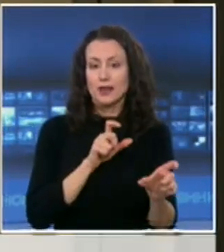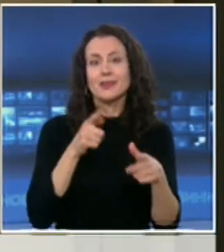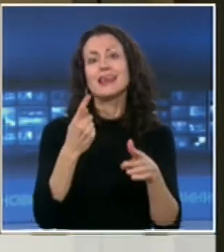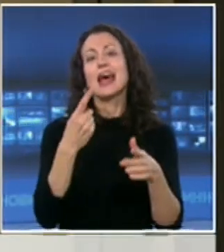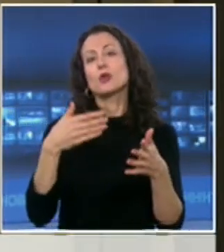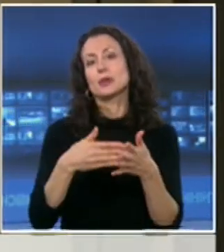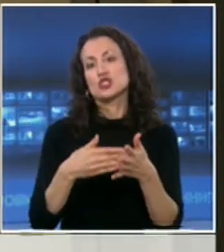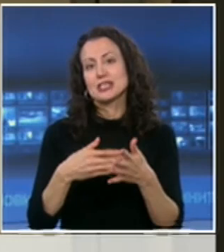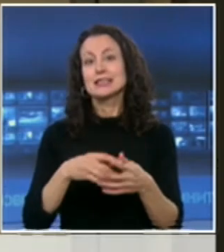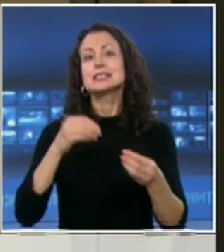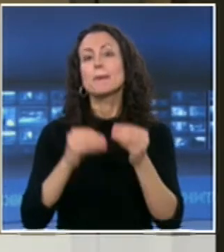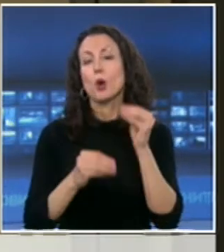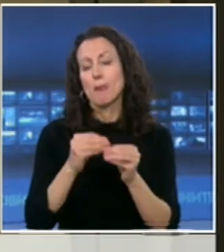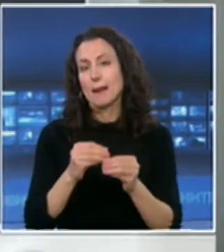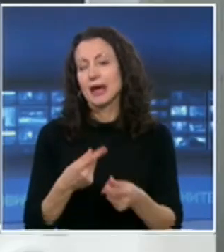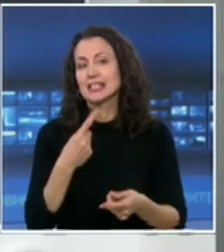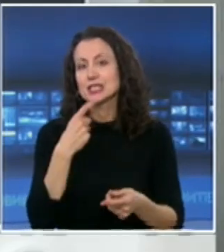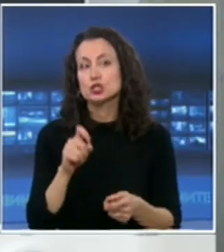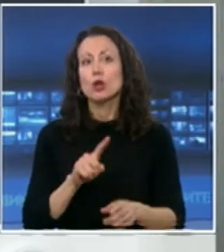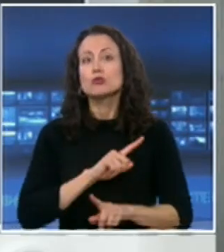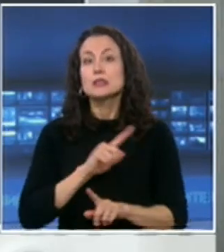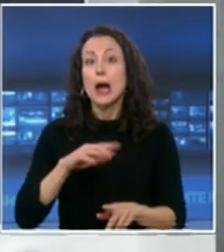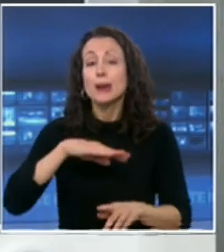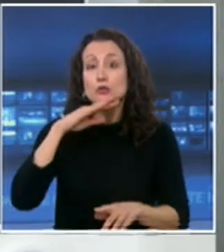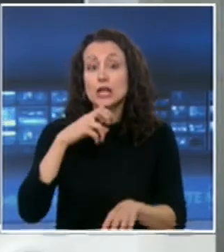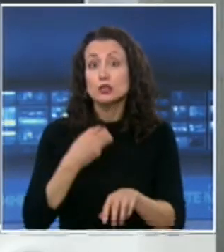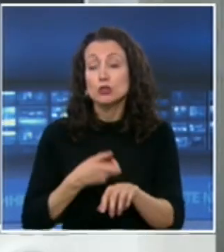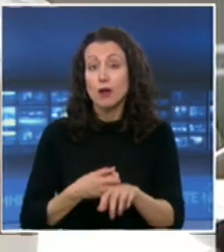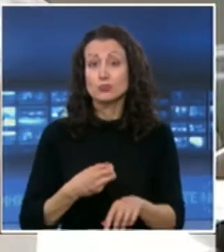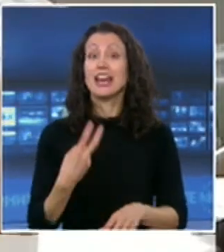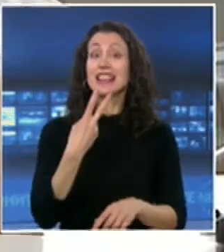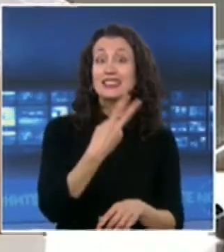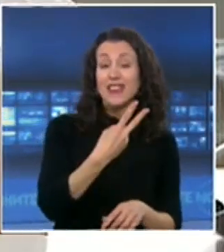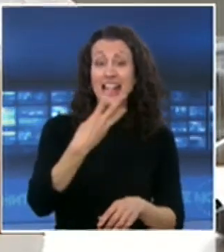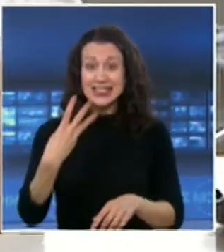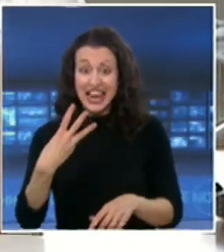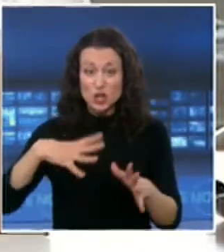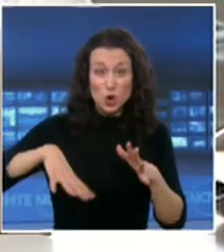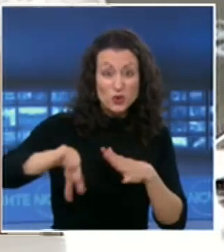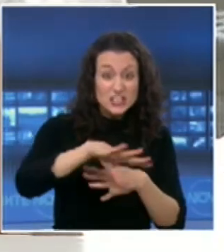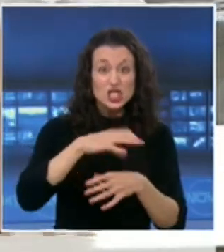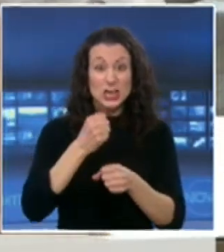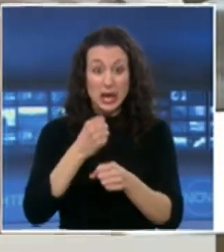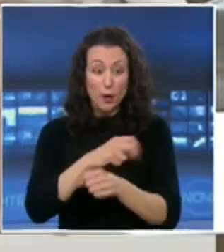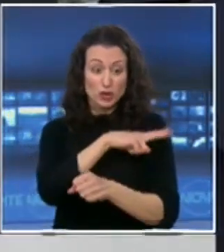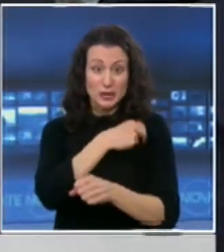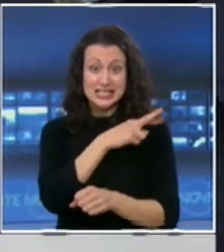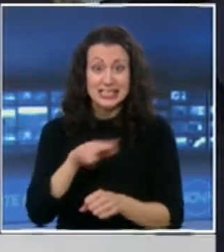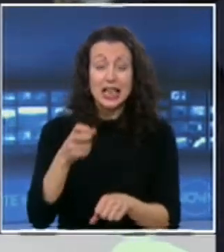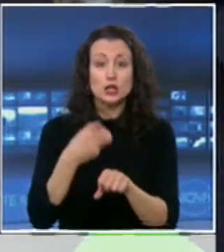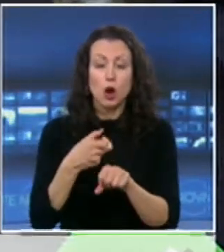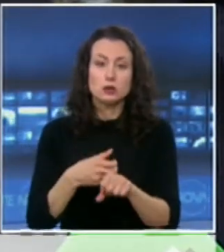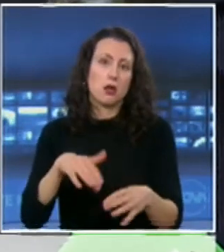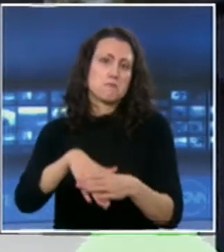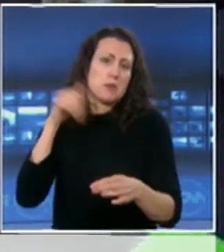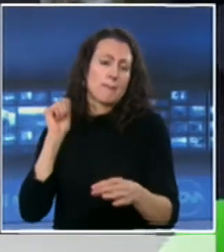на кадри. Две трети от лекарите и медицинските сестри напуснали, след като разбрали, че ще лекуват болни от коронавирус. Аз го наричам